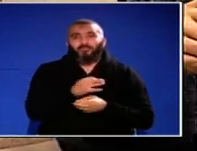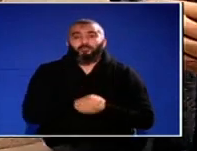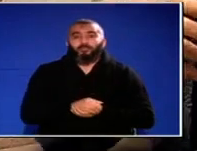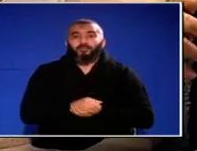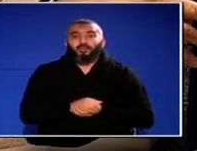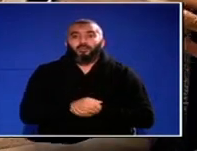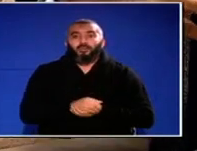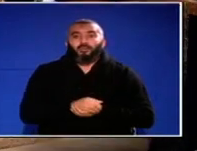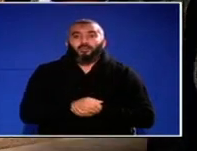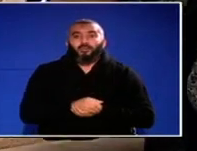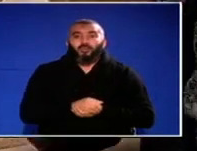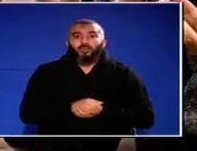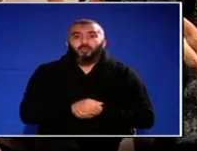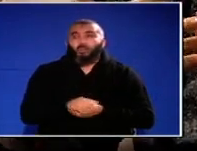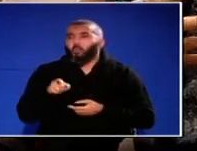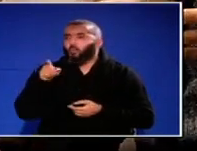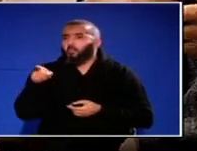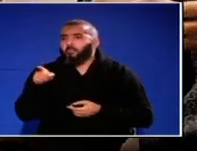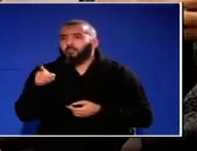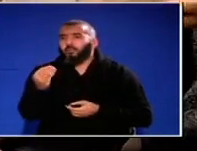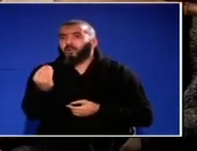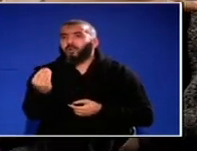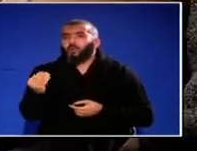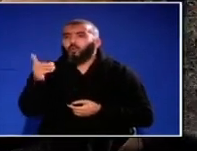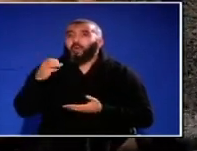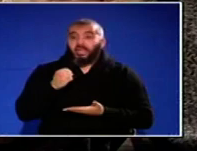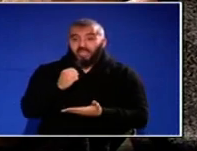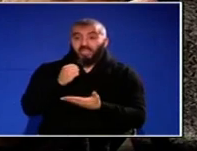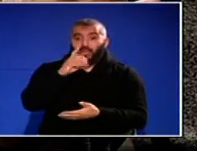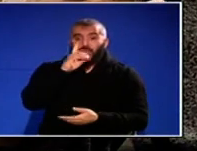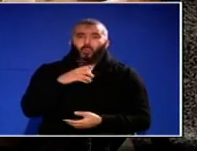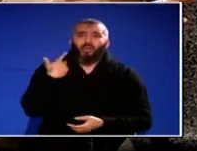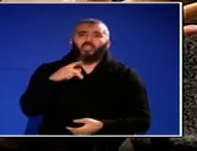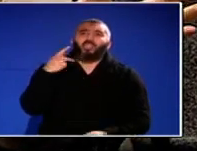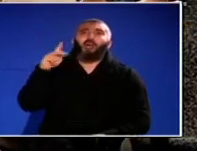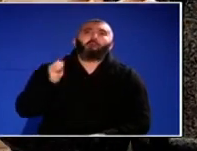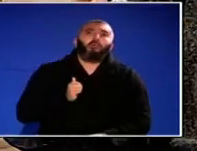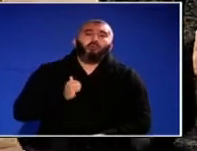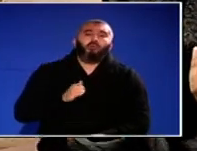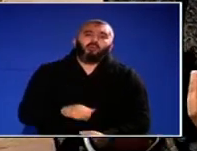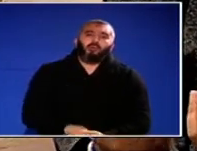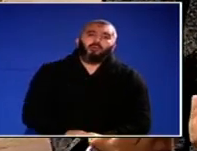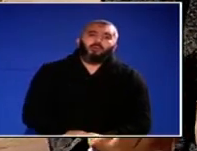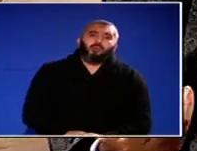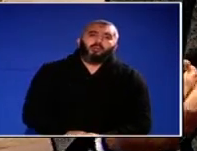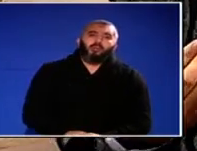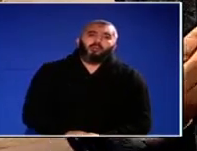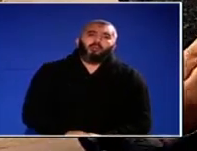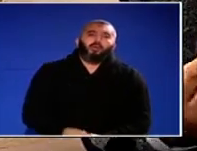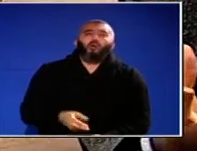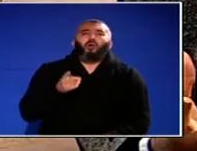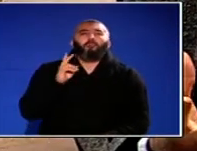هذا ورثوا أو أصلا من يمهم شيء، لأن الآن لما نتحدث على الوصية وش هي الوصية، هما أن هذو الناس ضعاف